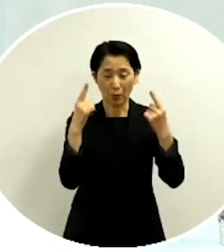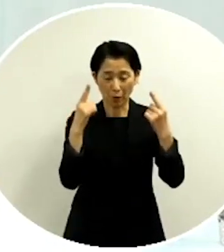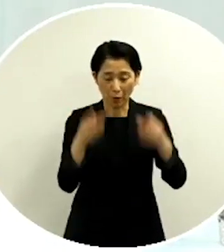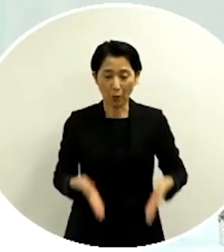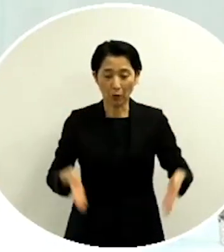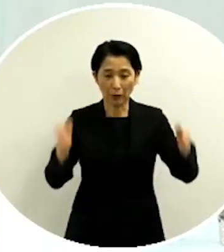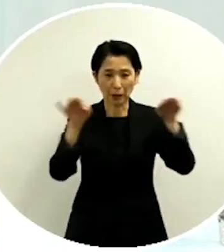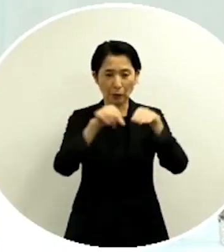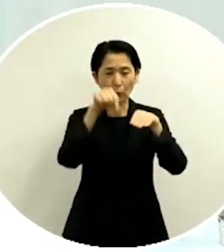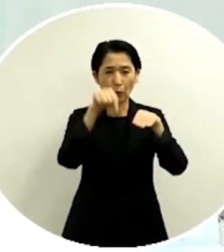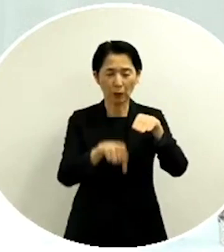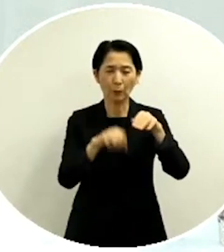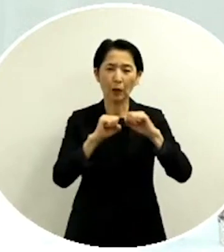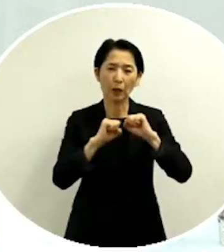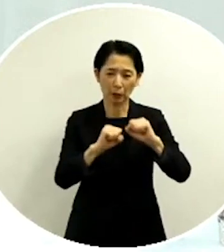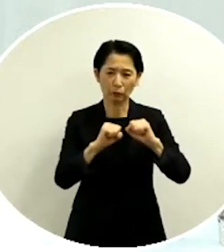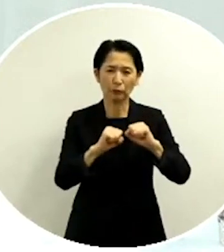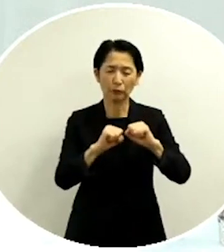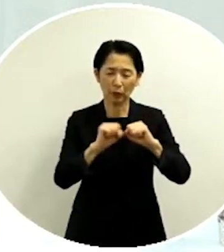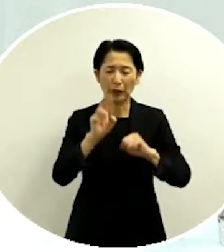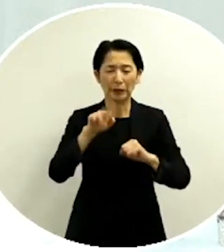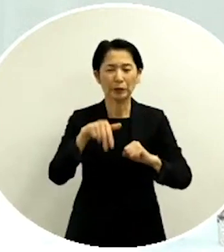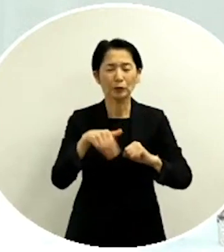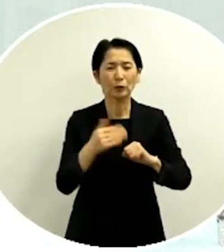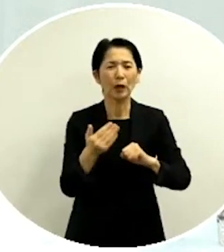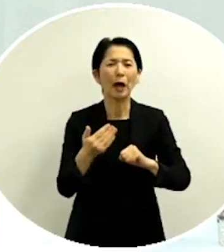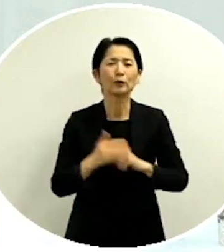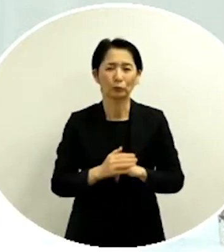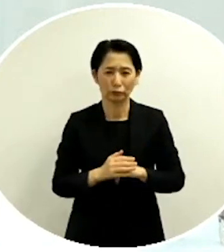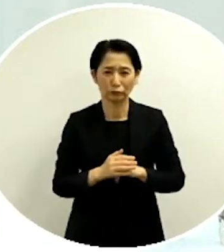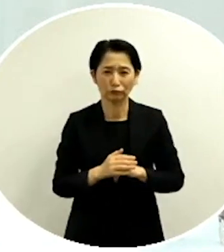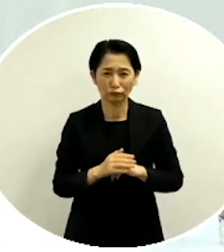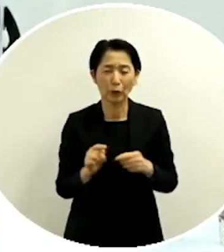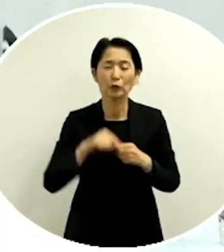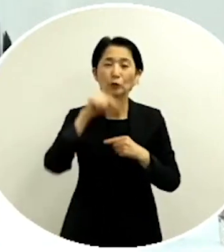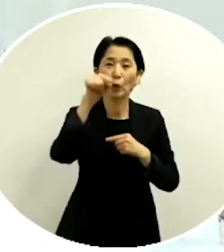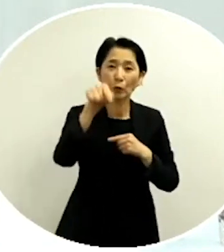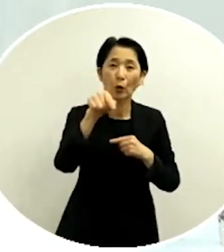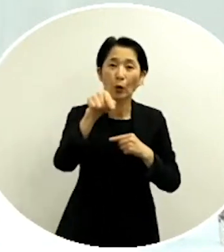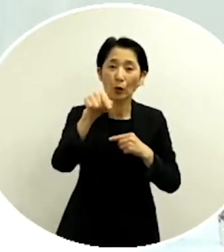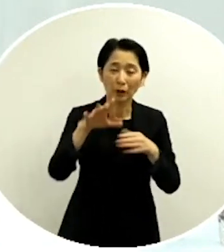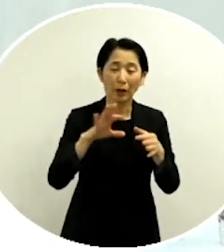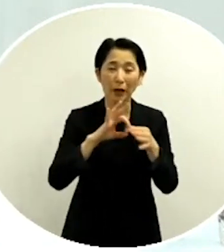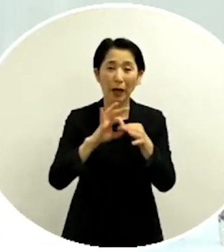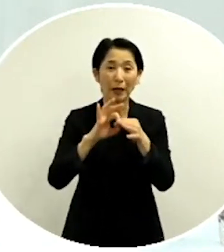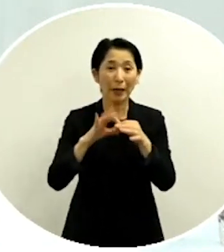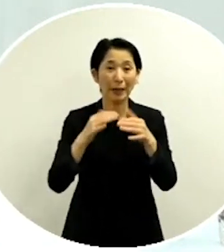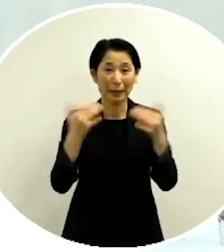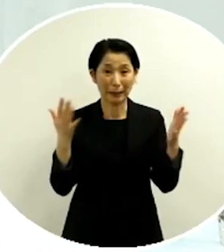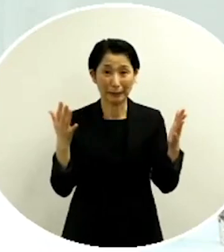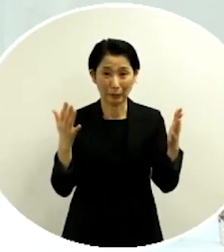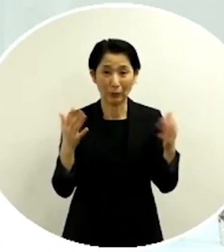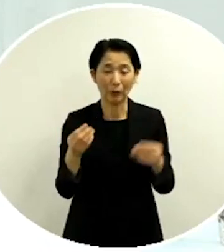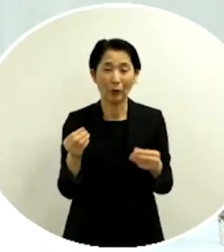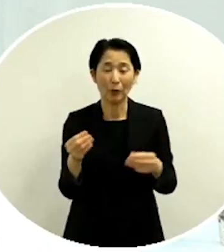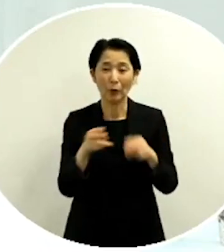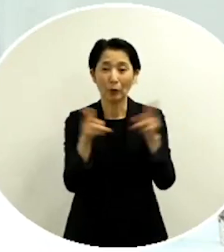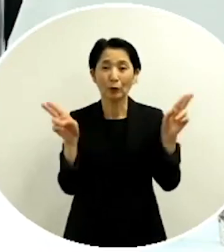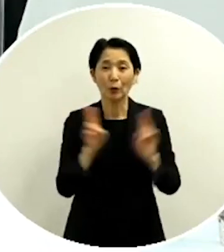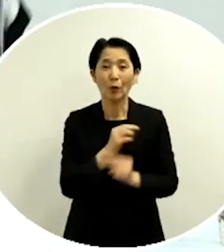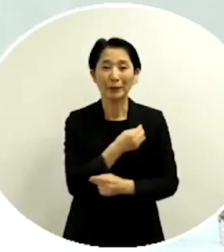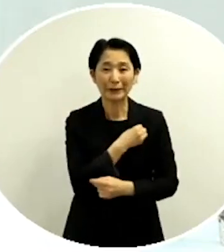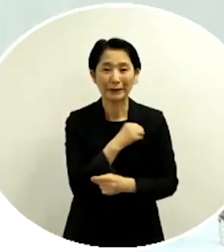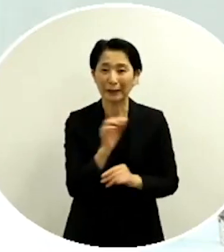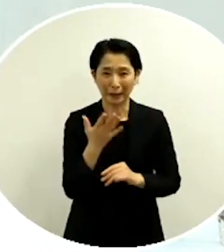やるのもいいんですがこれちょっとリスクがあるんですけれども外でやるとかですねそうすると関係ない人にもう気になるじゃないですかあるいは